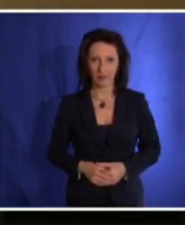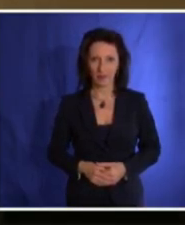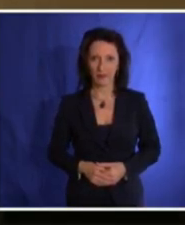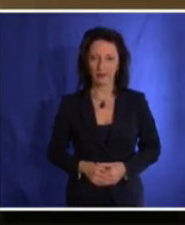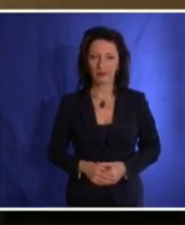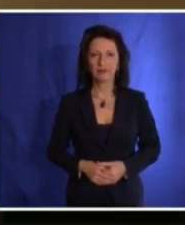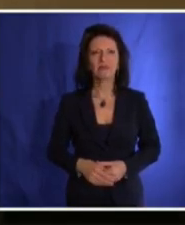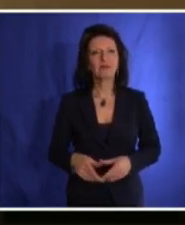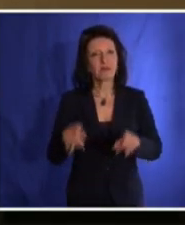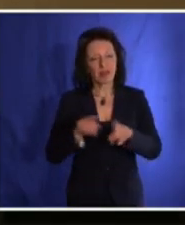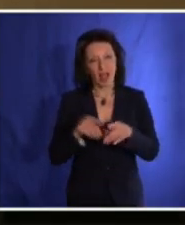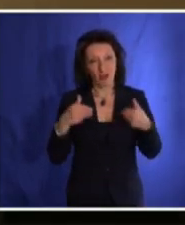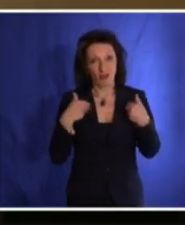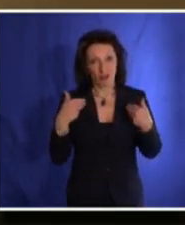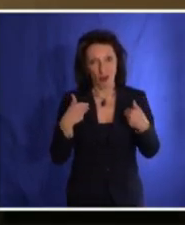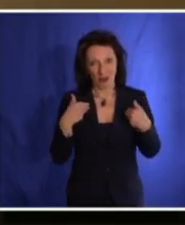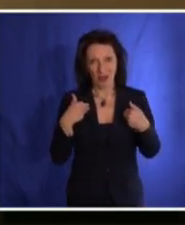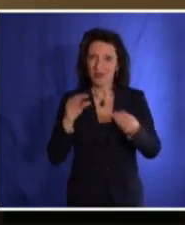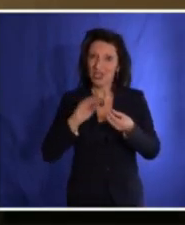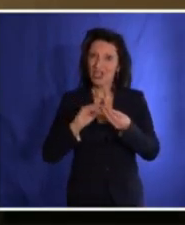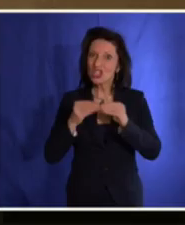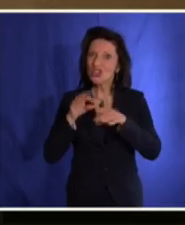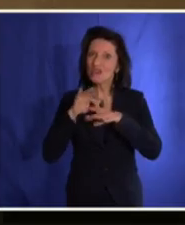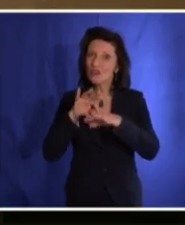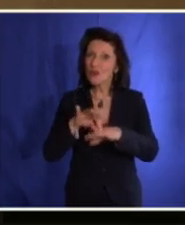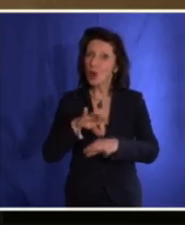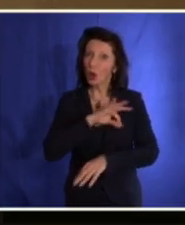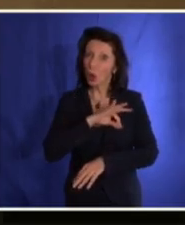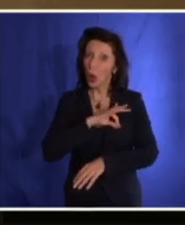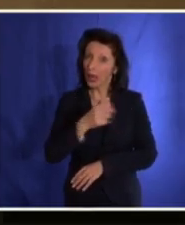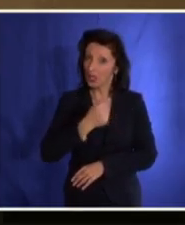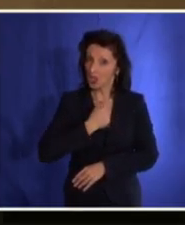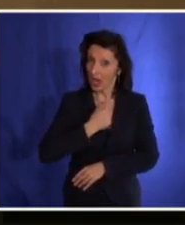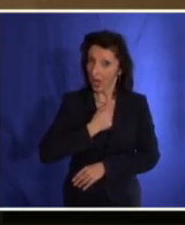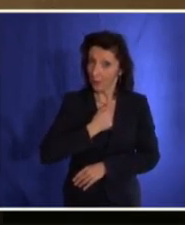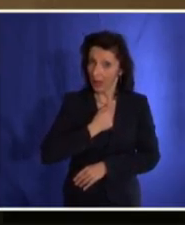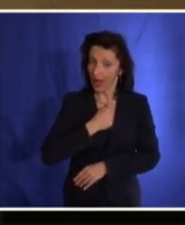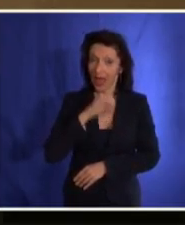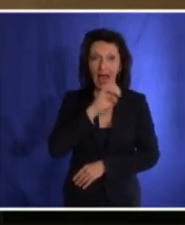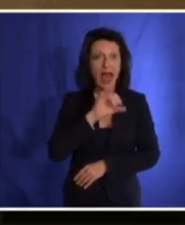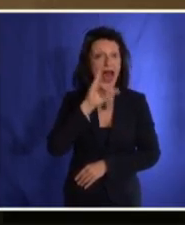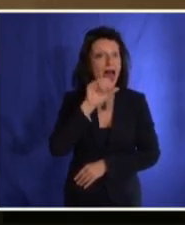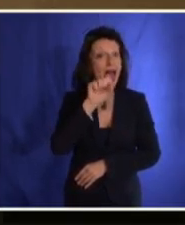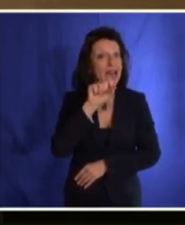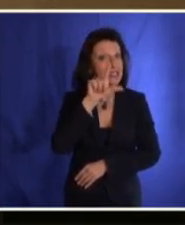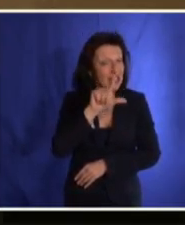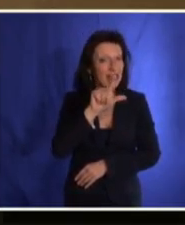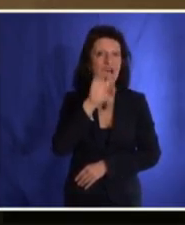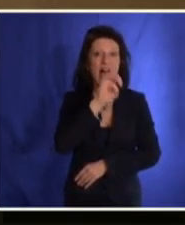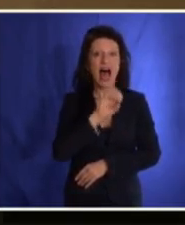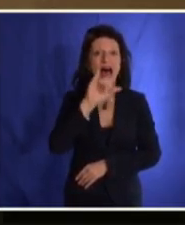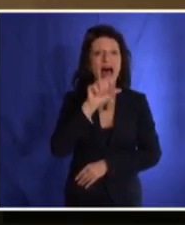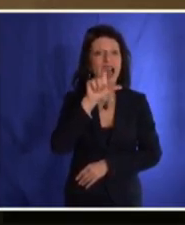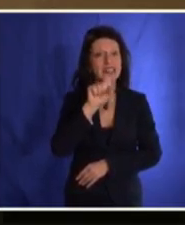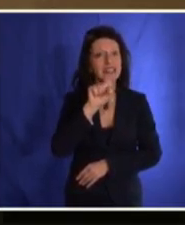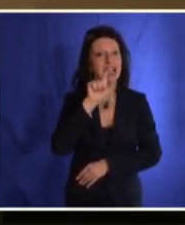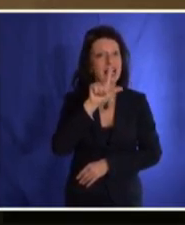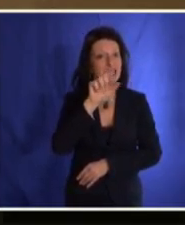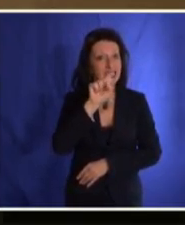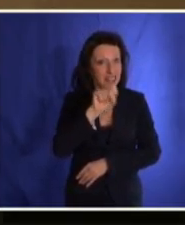Mich freut es auch, dass meine Geschäftsführerkollegen aus der Steiermark, Detlef Eisel-Eiselsberg, und aus Wien, Markus Wölpitsch, anwesend